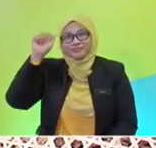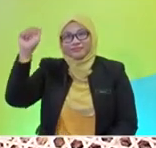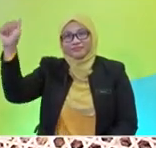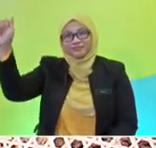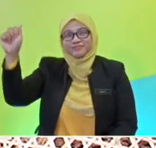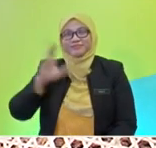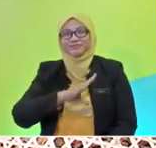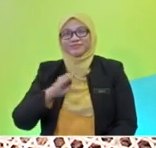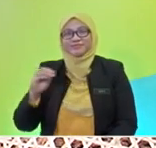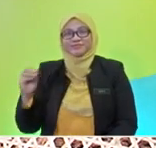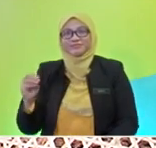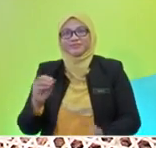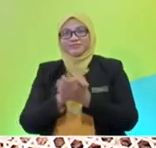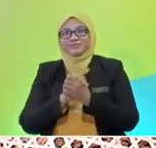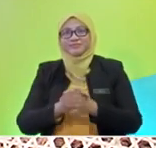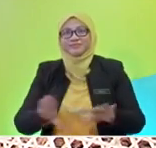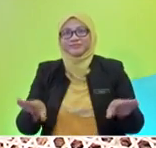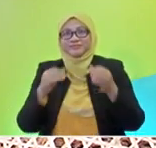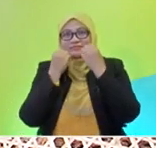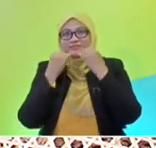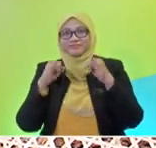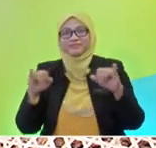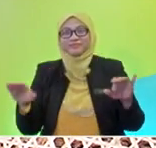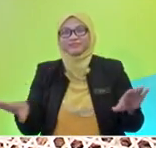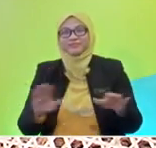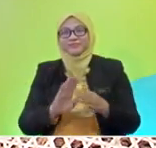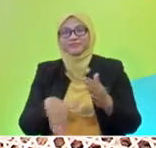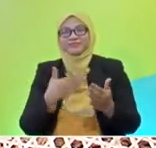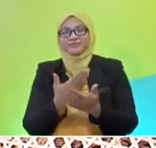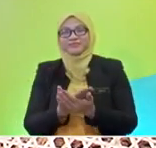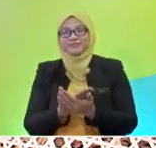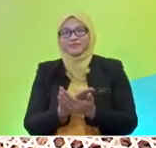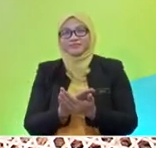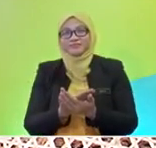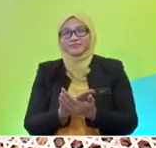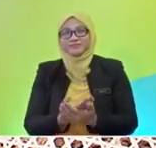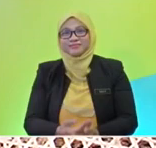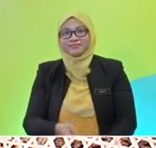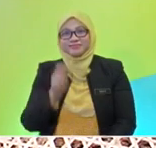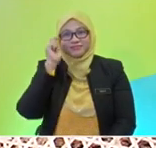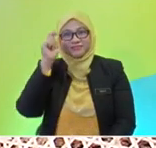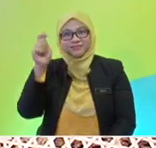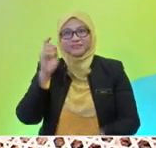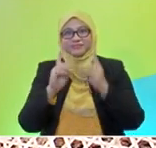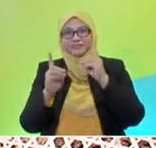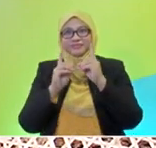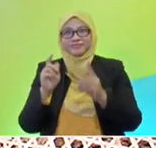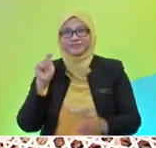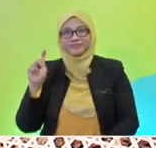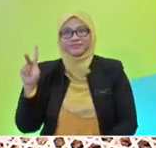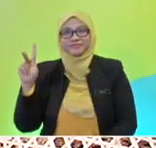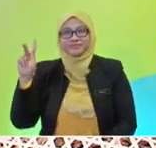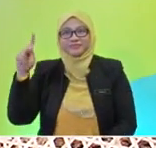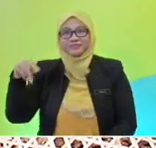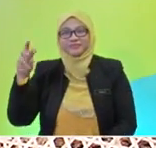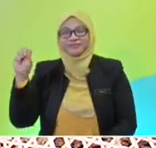Assalamualaikum dan selamat sejahtera semua. Anda sedang menonton Didik TV KPM. Sekarang kita